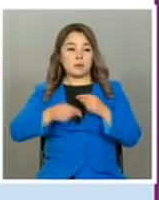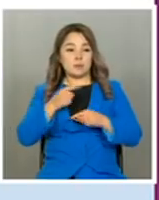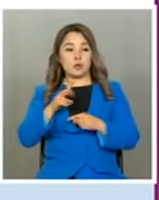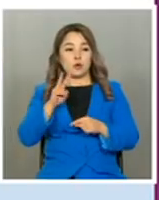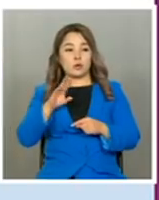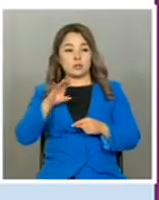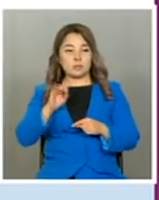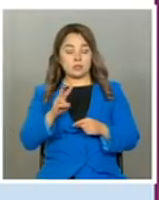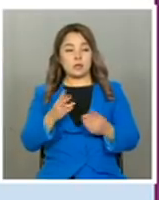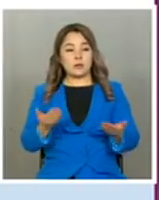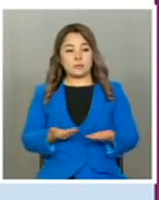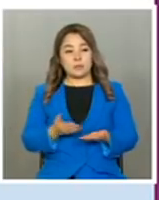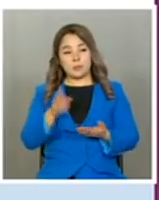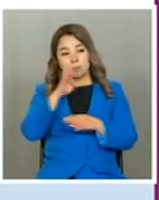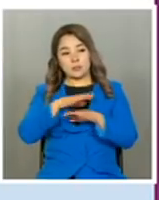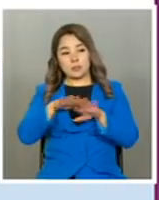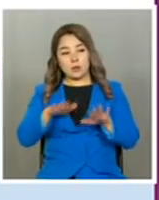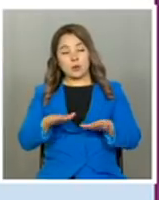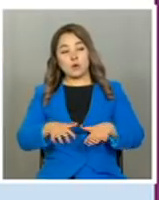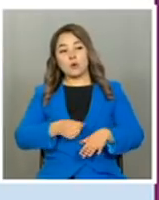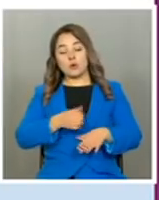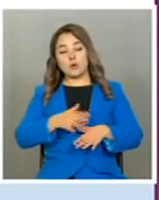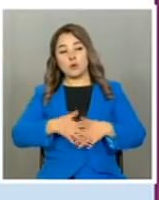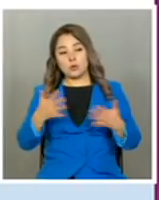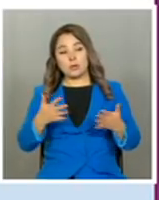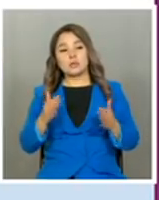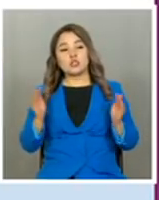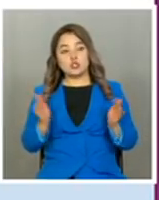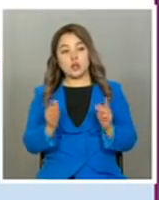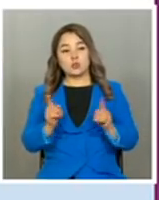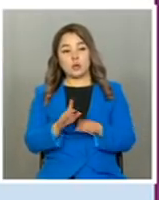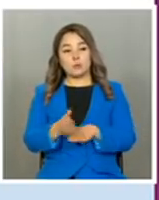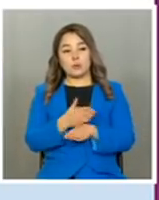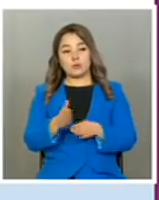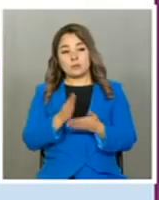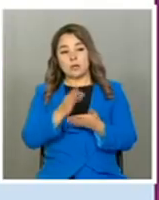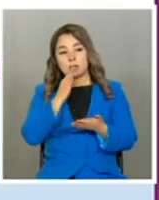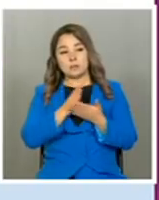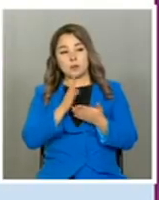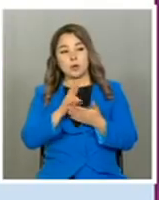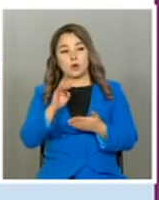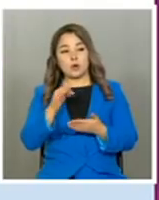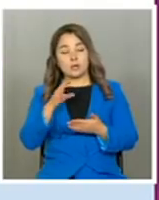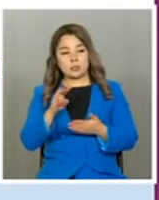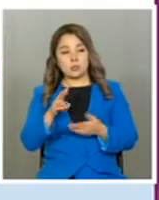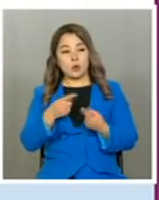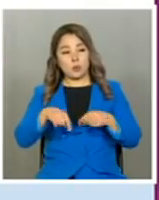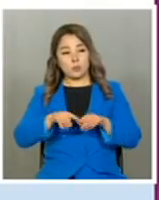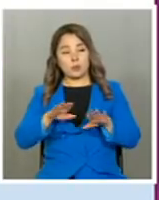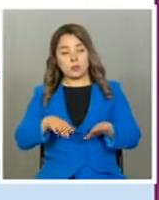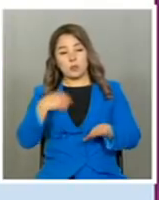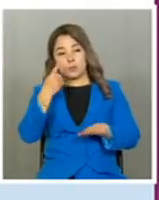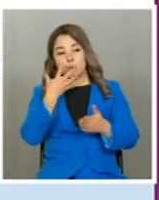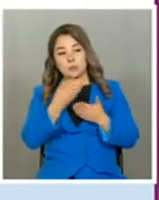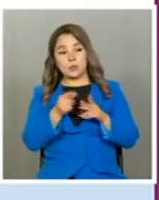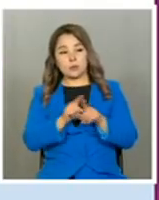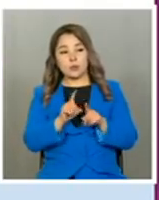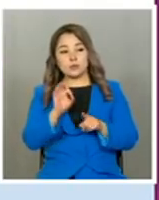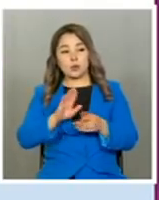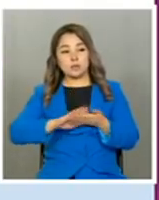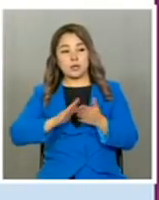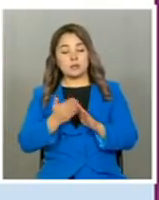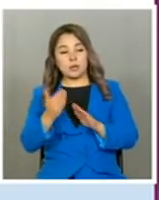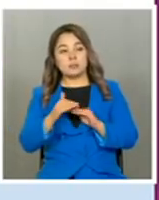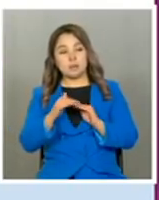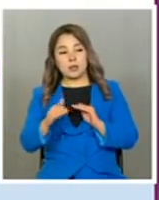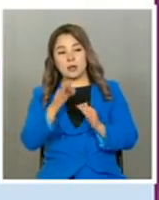кіші күнбей және үлкен күнбей иеліктеріне бөлінді. Үйсін қоғамында мүліктік және әлеуметтік